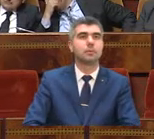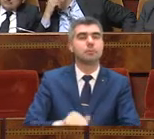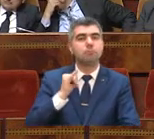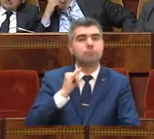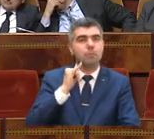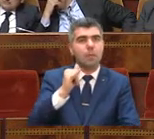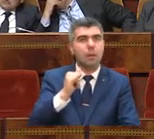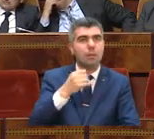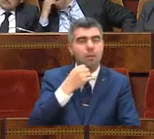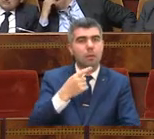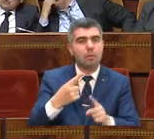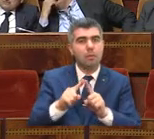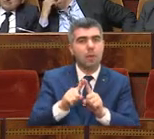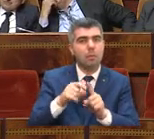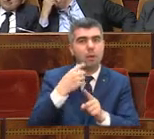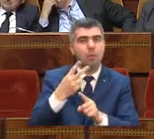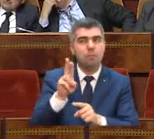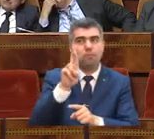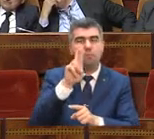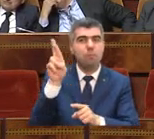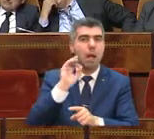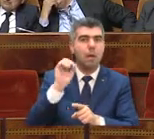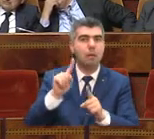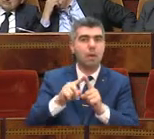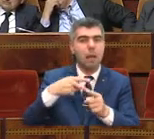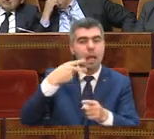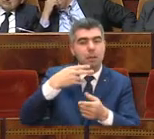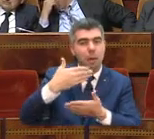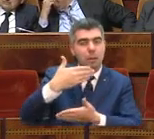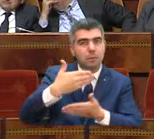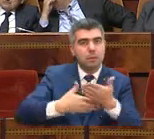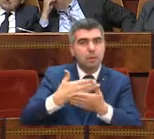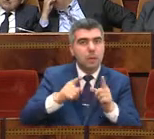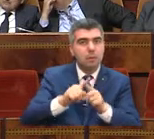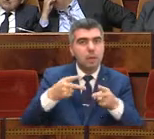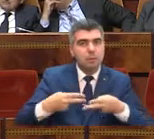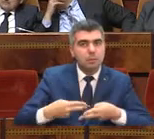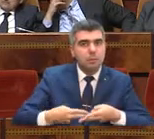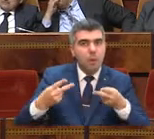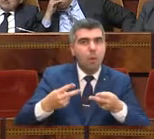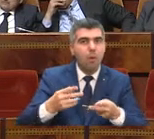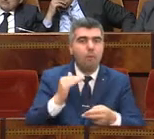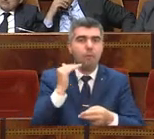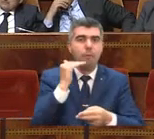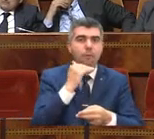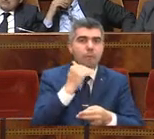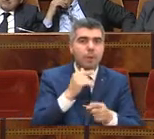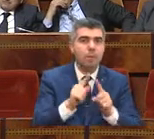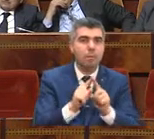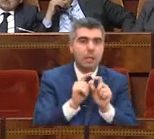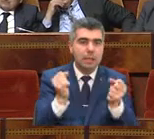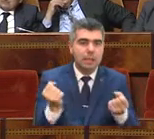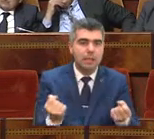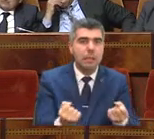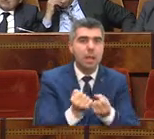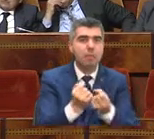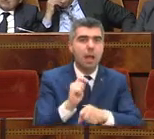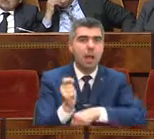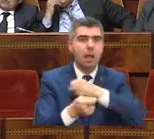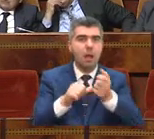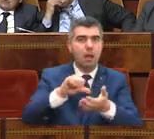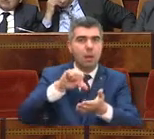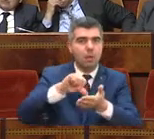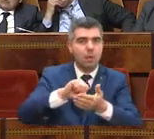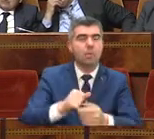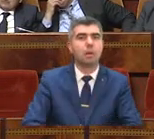التعليمات الملكية السامية بخصوص تعبئة هذه الأراضي لتسريع وتيرة التنمية بالعالم القروي،